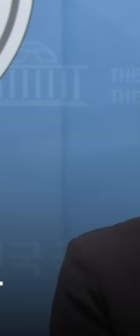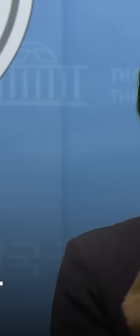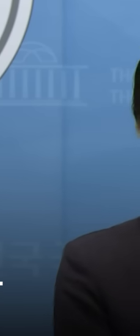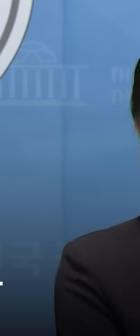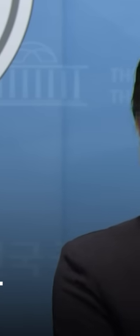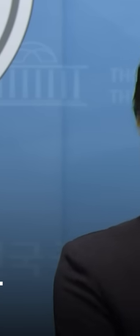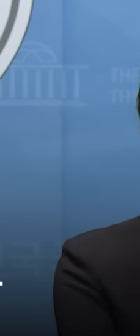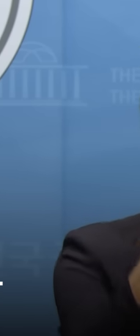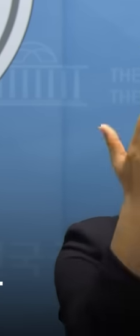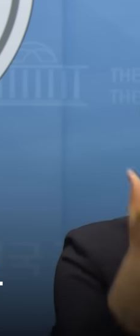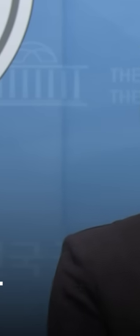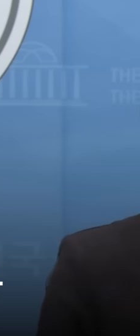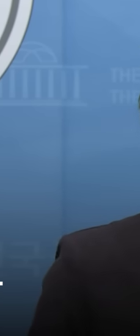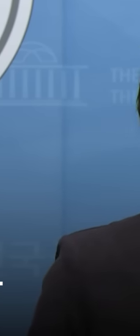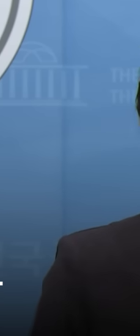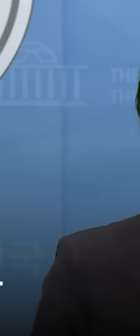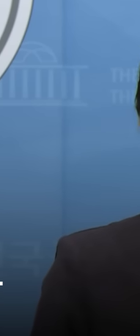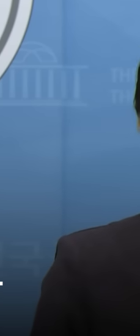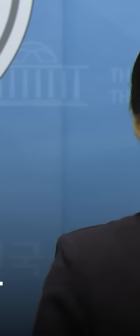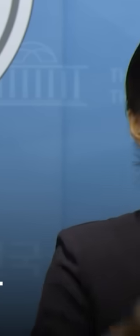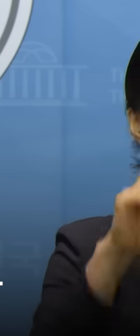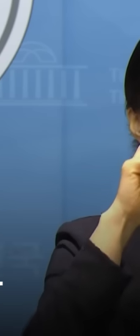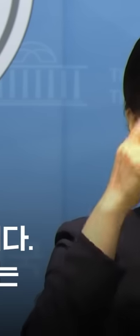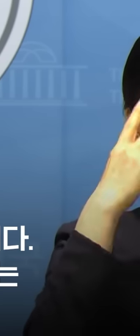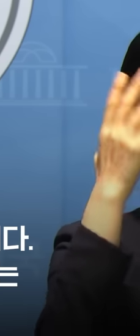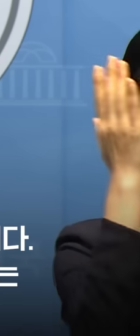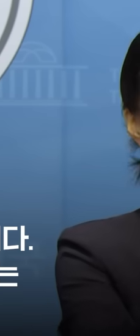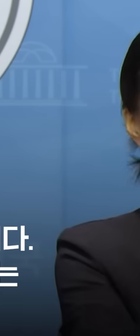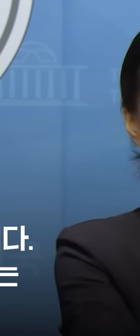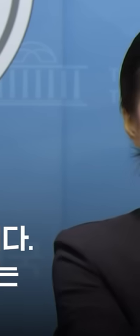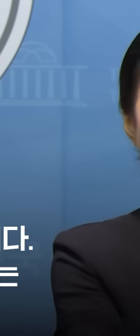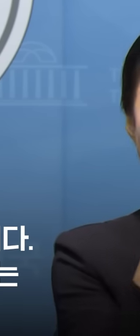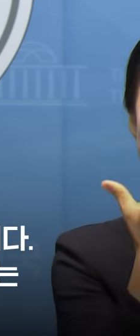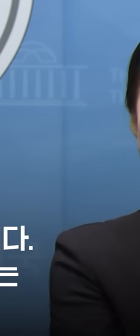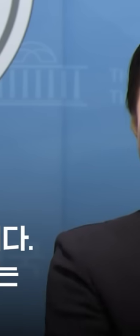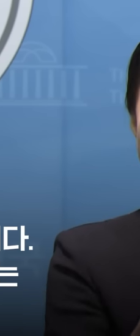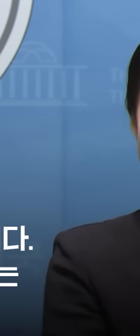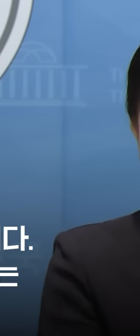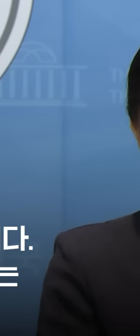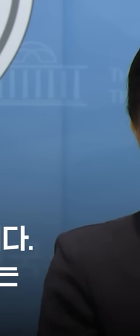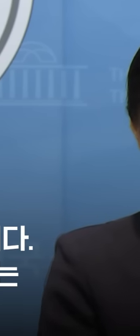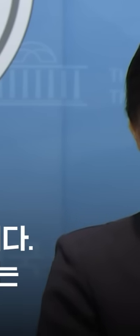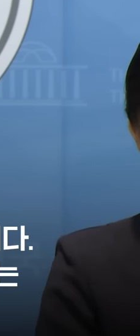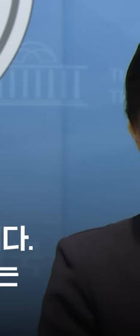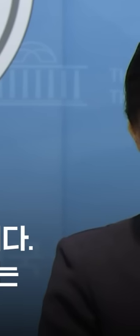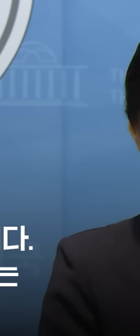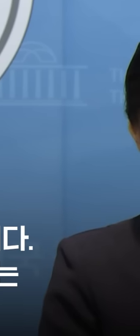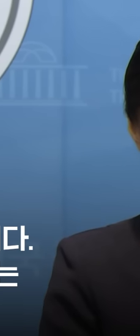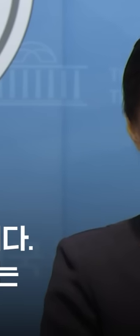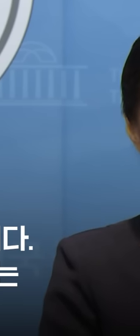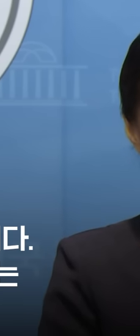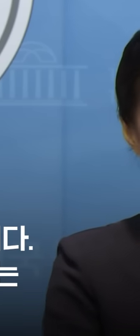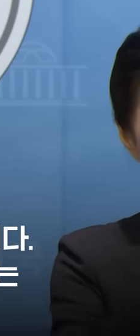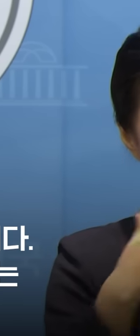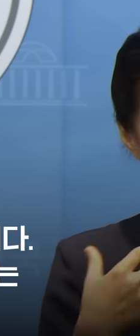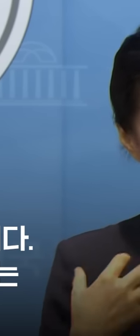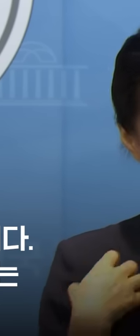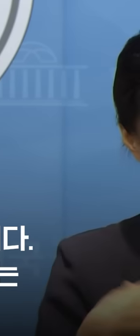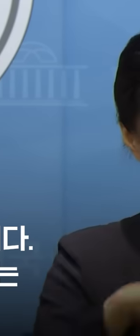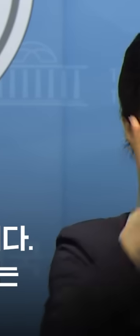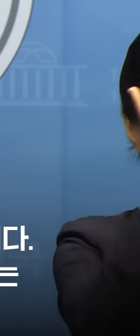계획이 될 거라고 착각하지 마십시오 이토로 변명 마저 성의가 없는 정부는 처음